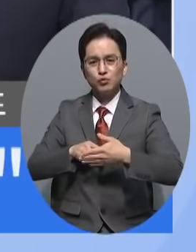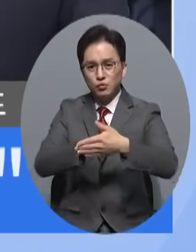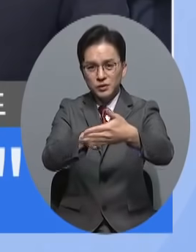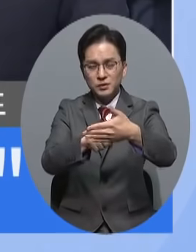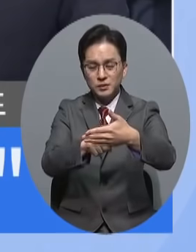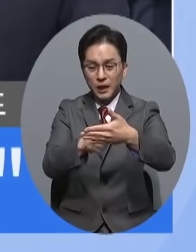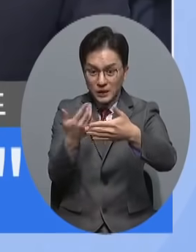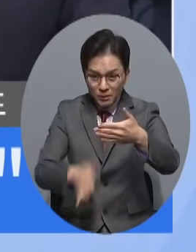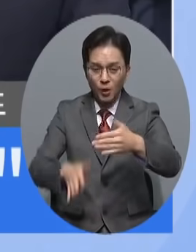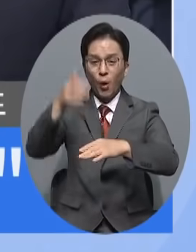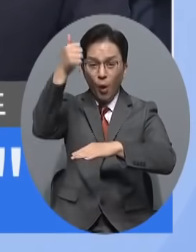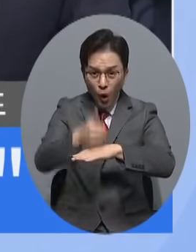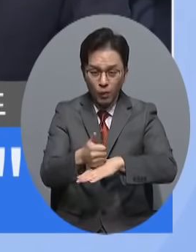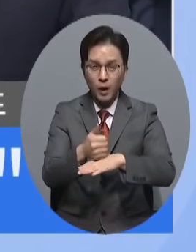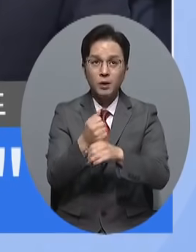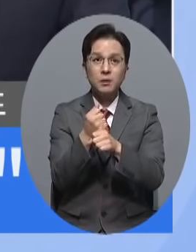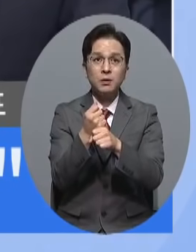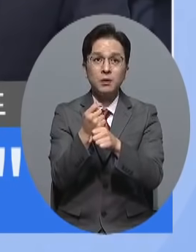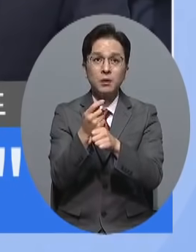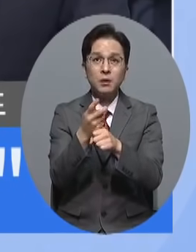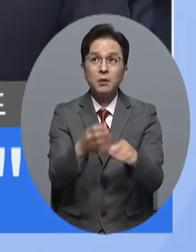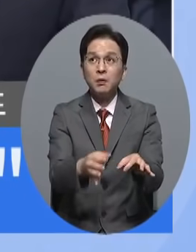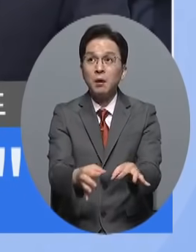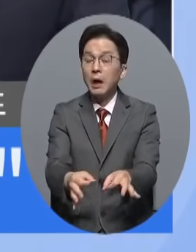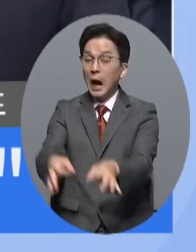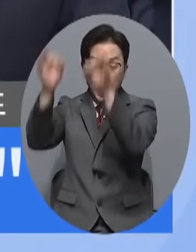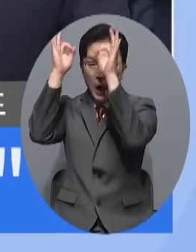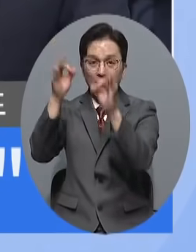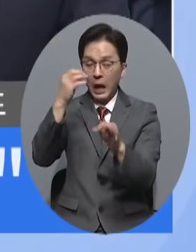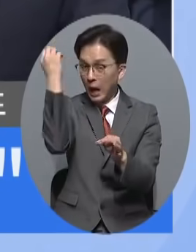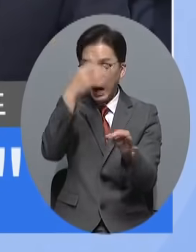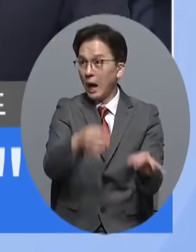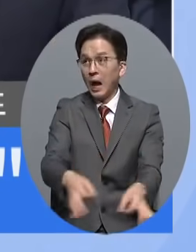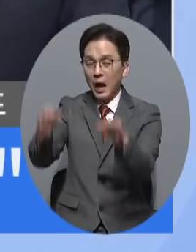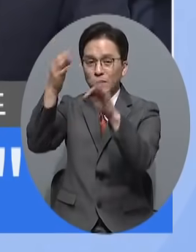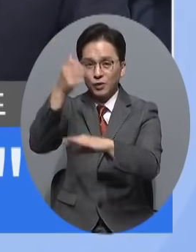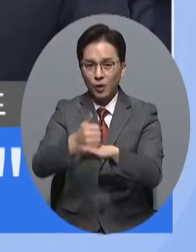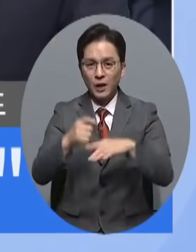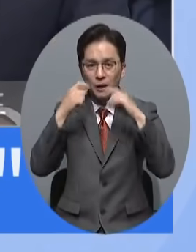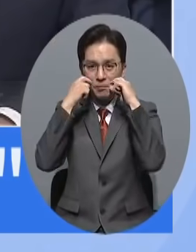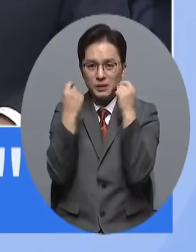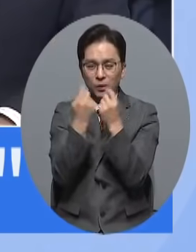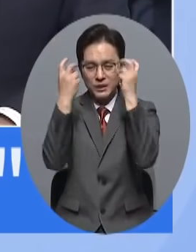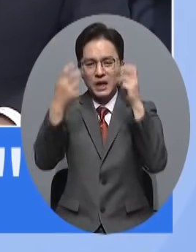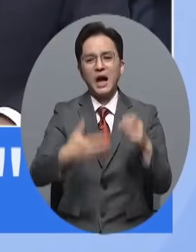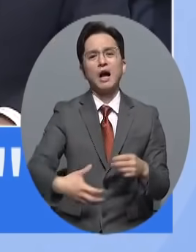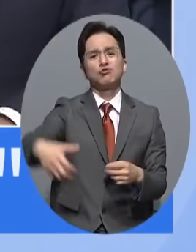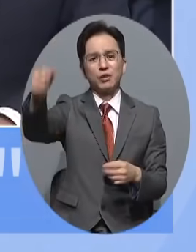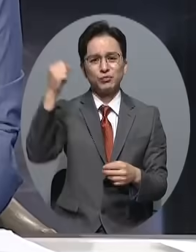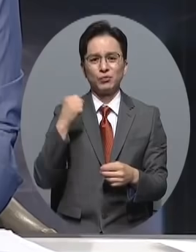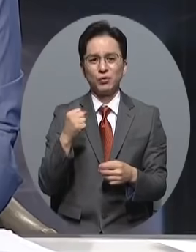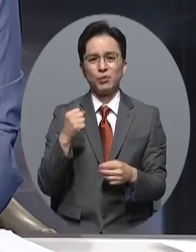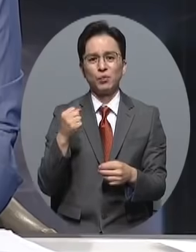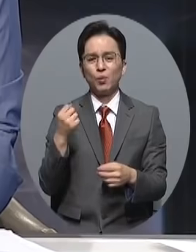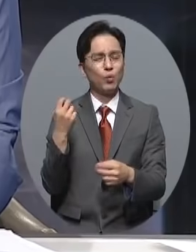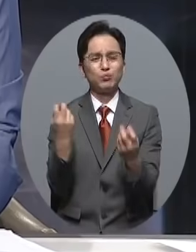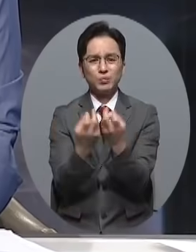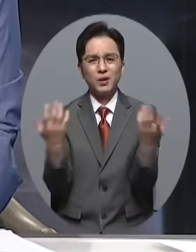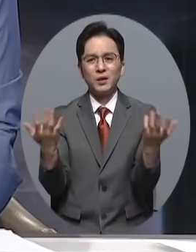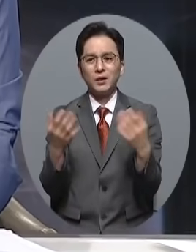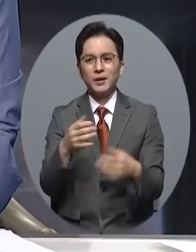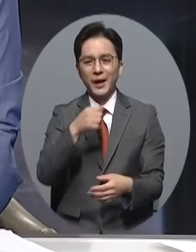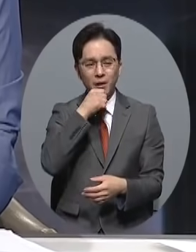그래서 직원들이 이렇게 아래서 보고하기를 그 너무 많은 이익을 가져갈 가능성도 있으니까 제어 장치를 둬야 된다